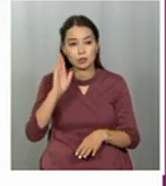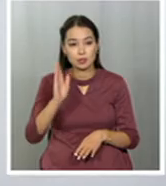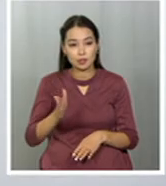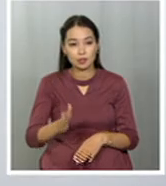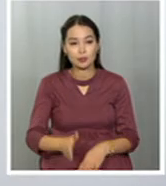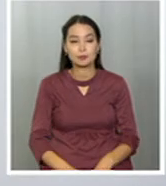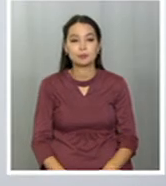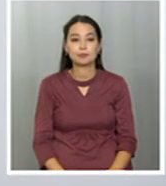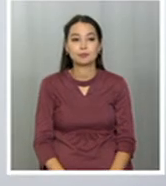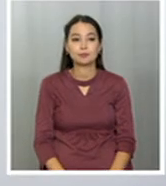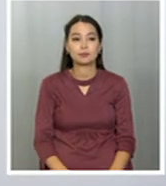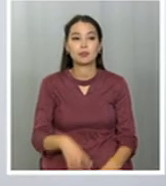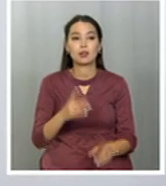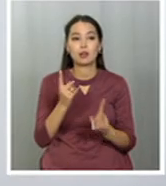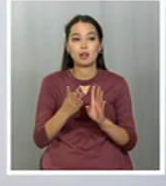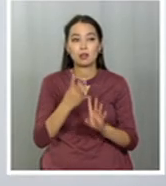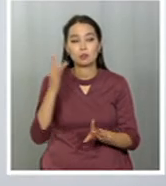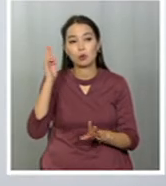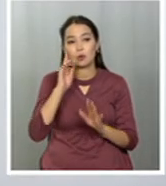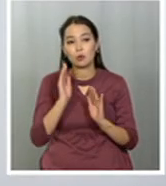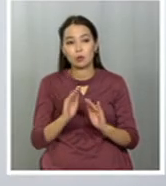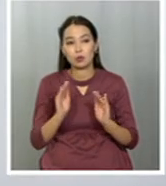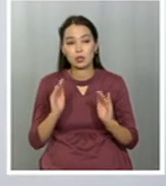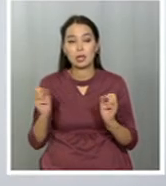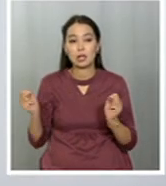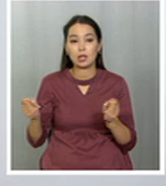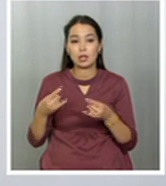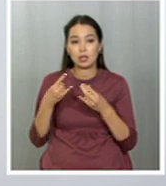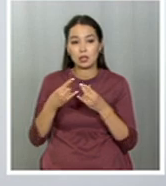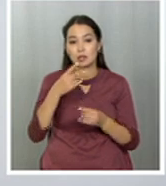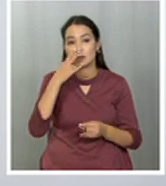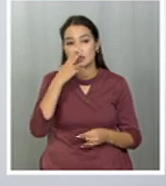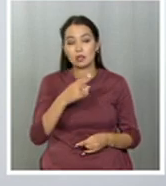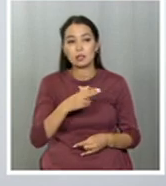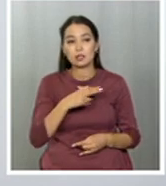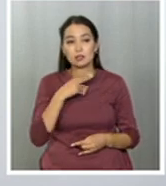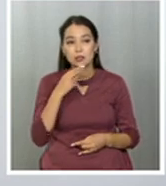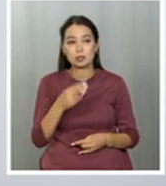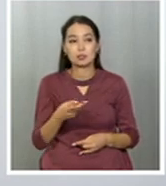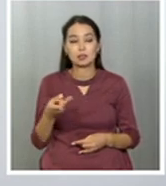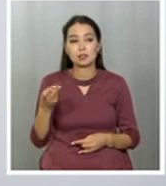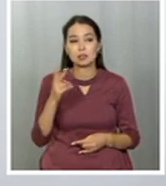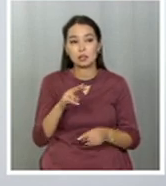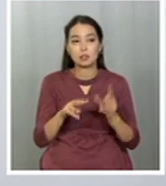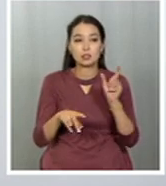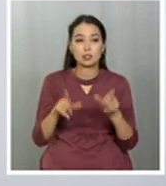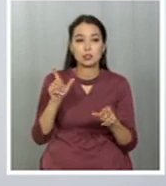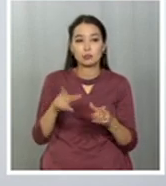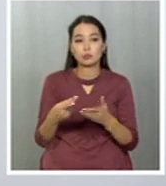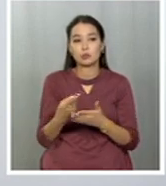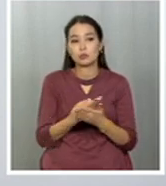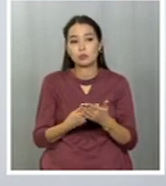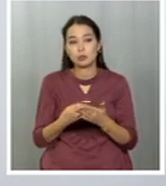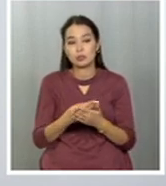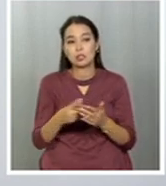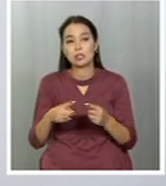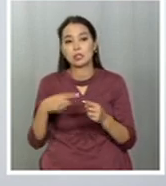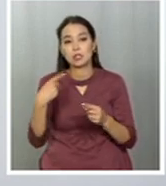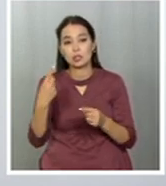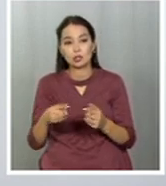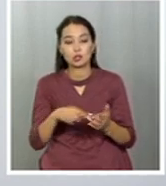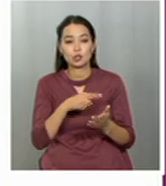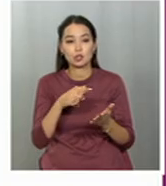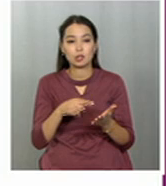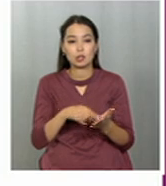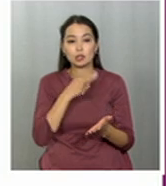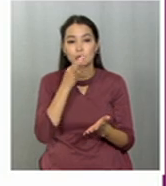үйренесіз. Алдыменен оқушылар экранға назар аударып, екі сурет бойынша келесі сұрақтарға жауап